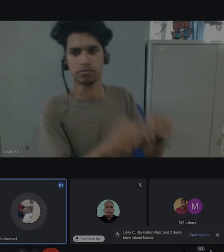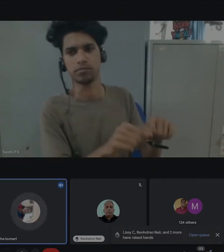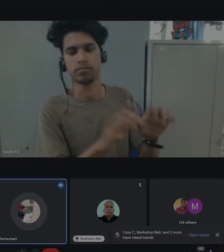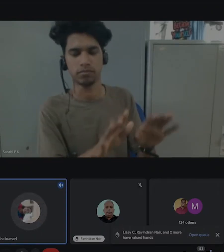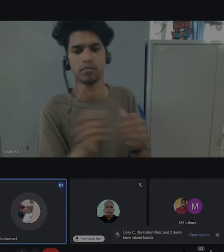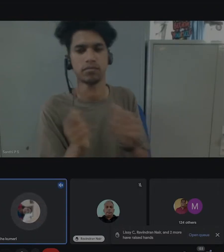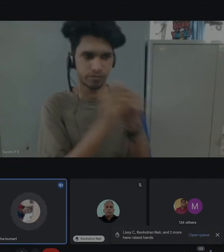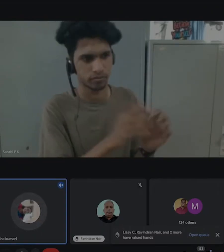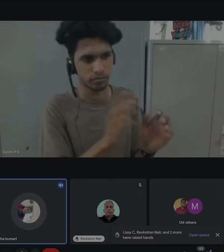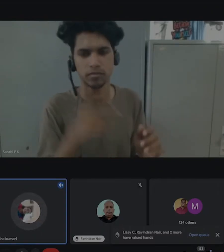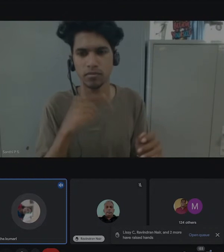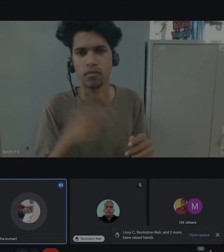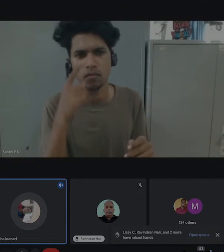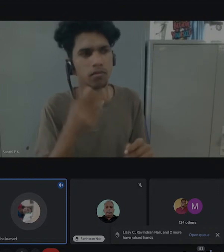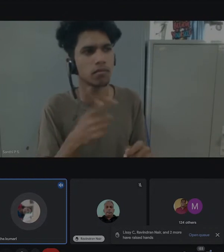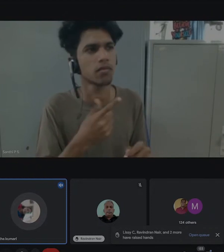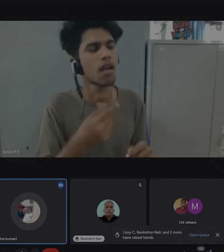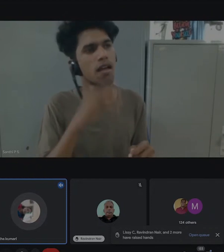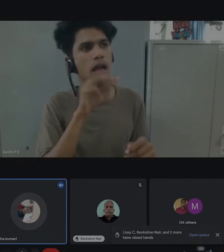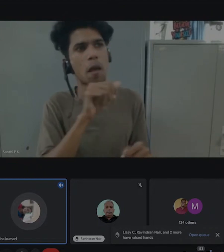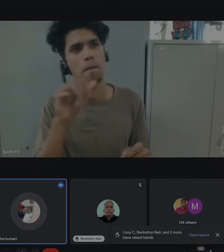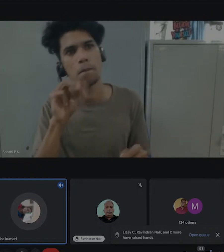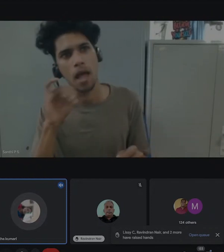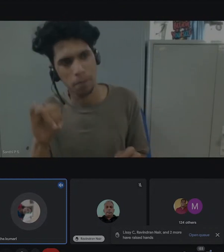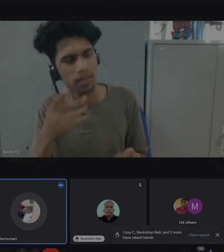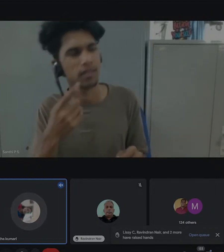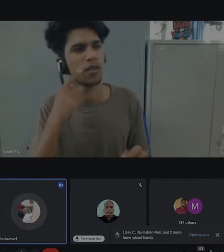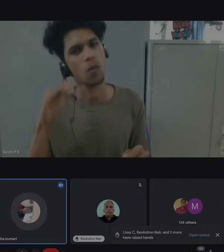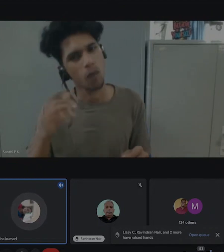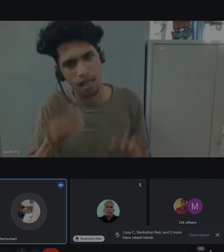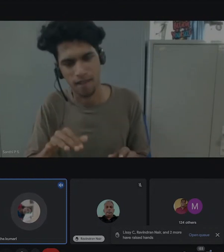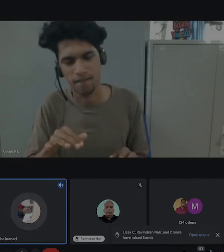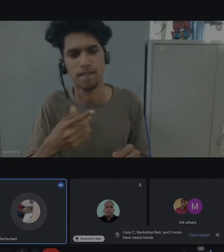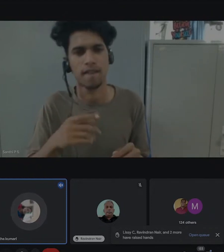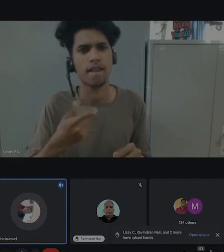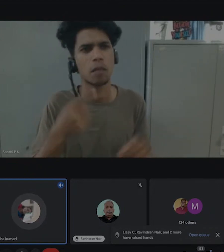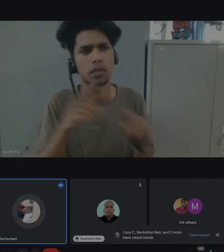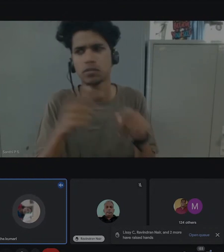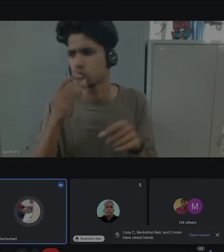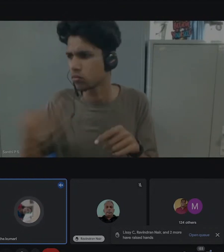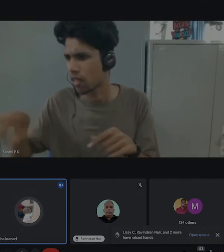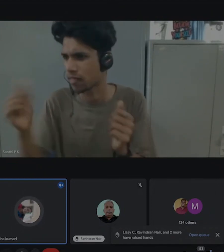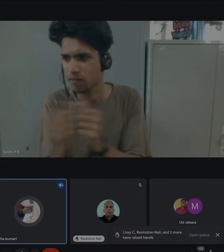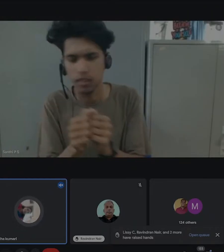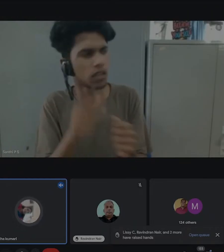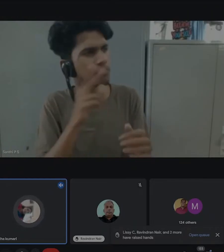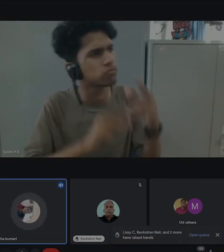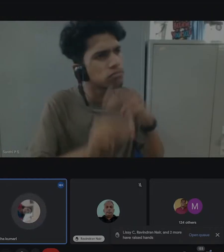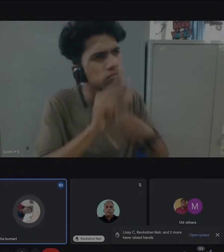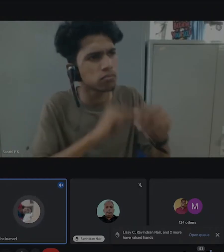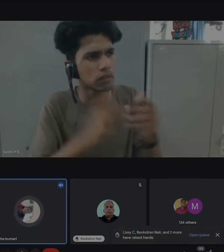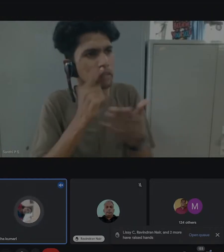പറഞ്ഞു വരണുണ്ട്. മാമി അങ്ങനെയൊക്കെ ഒന്നും പറയുന്നുണ്ട്. സംസാരിക്കാൻ അവള് കുട്ടികളോടൊപ്പം സംസാരിക്കാൻ ശ്രമിക്കണമുണ്ട്.